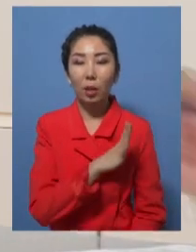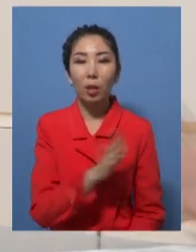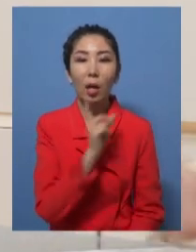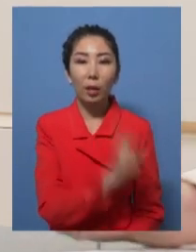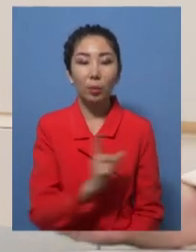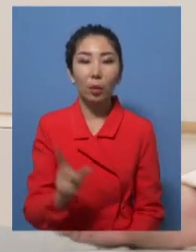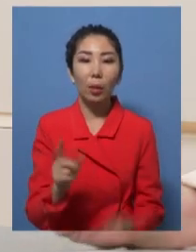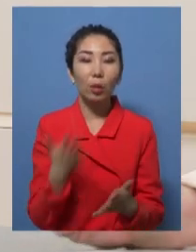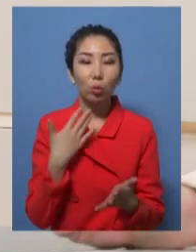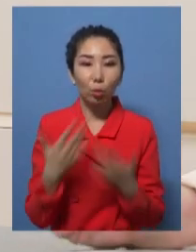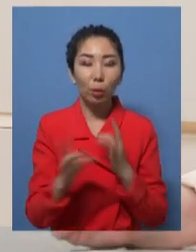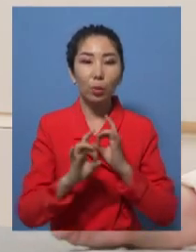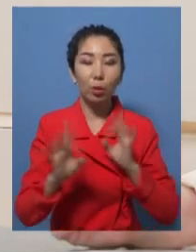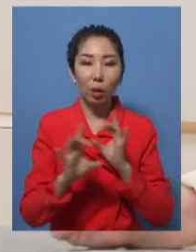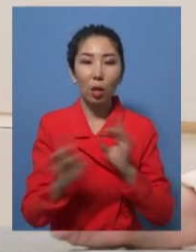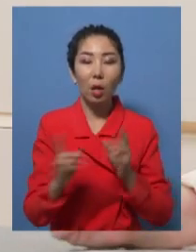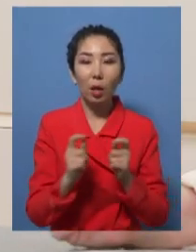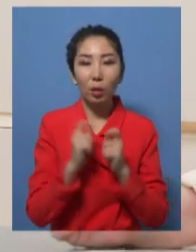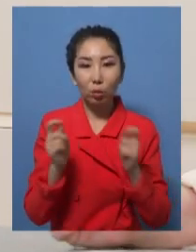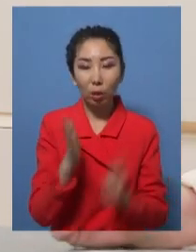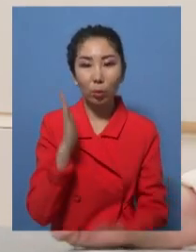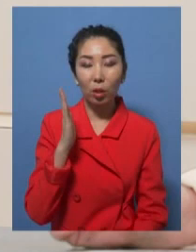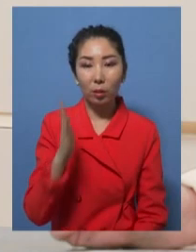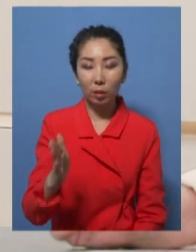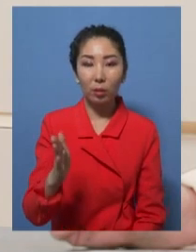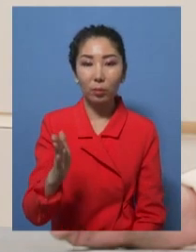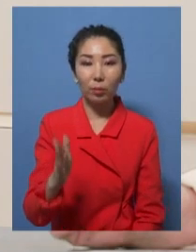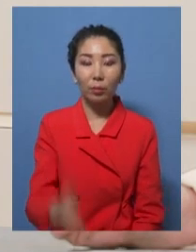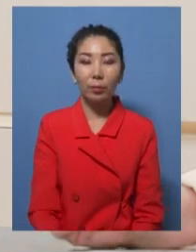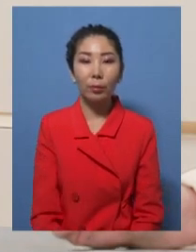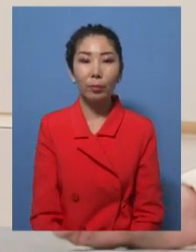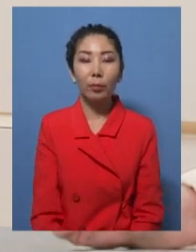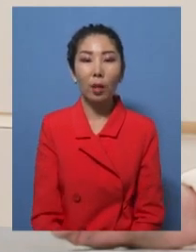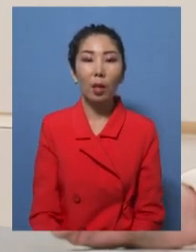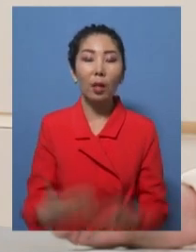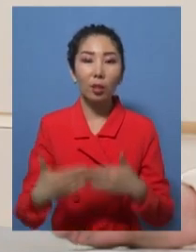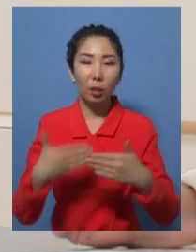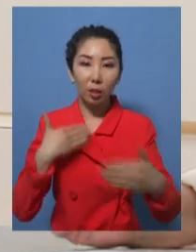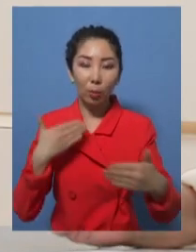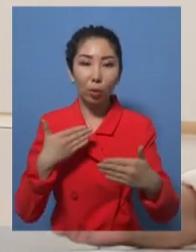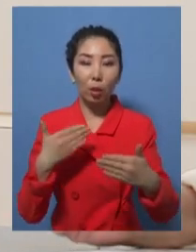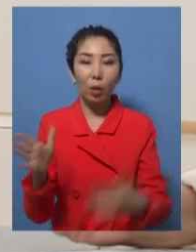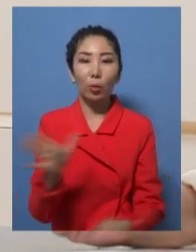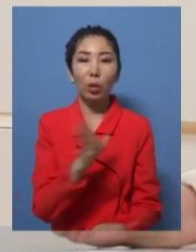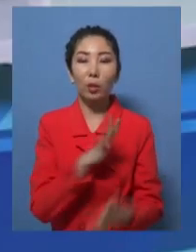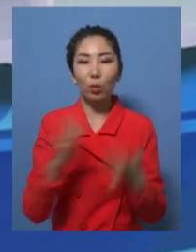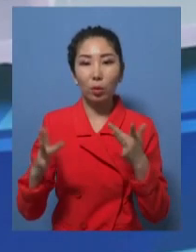адамдардың байланысы арқылы болған алаяқтықты ашуға болады. Яғни ал қашықтықтан жасаған